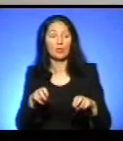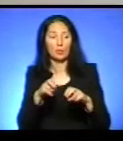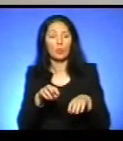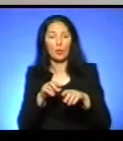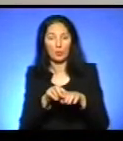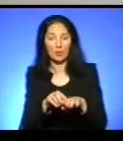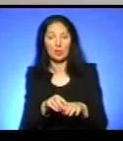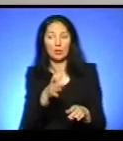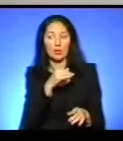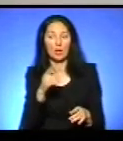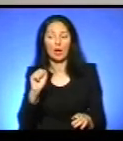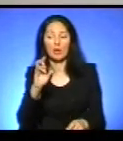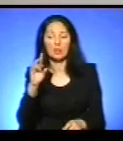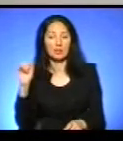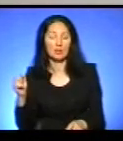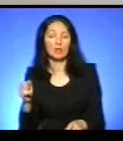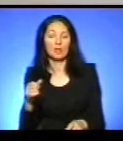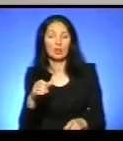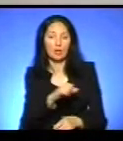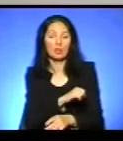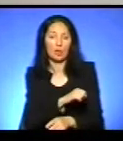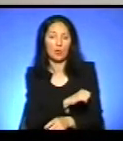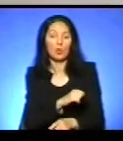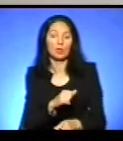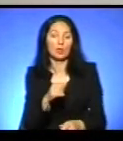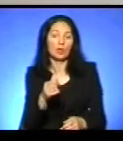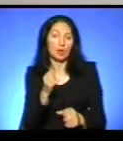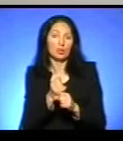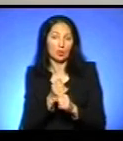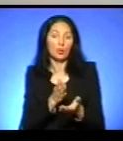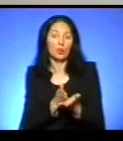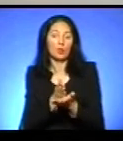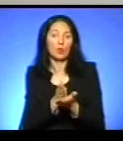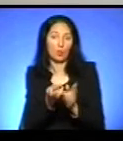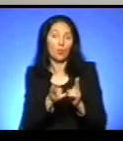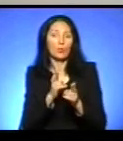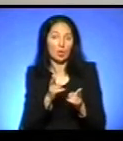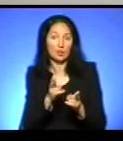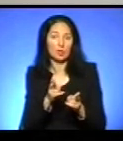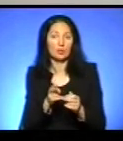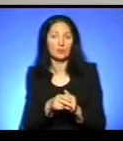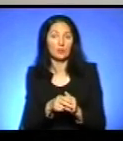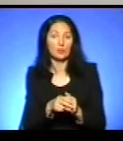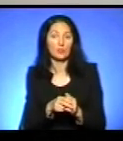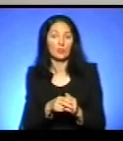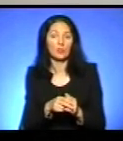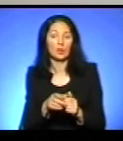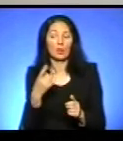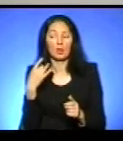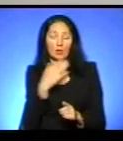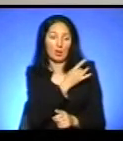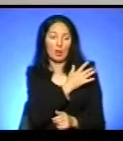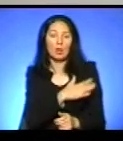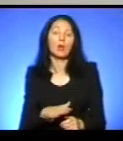внутрішньовенною анестезією, комбінованим наркозом, пацієнтів в ургентному порядку проведене оперативне втручання ПХО, рани, первинна